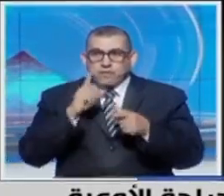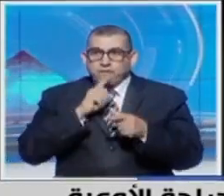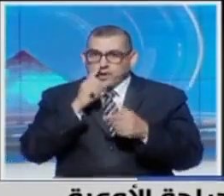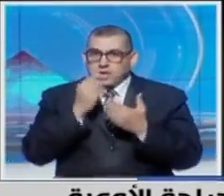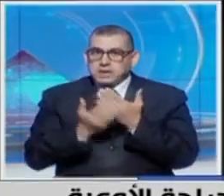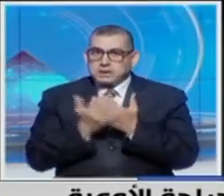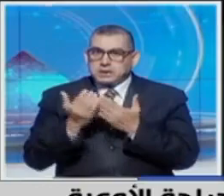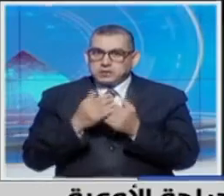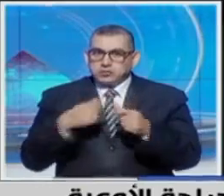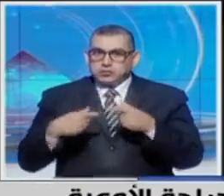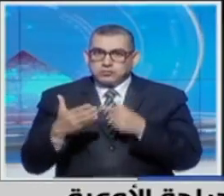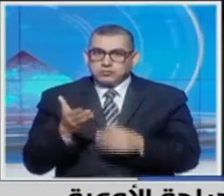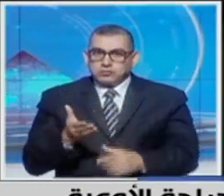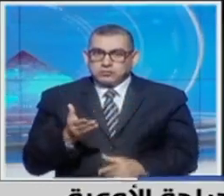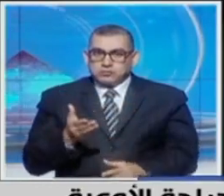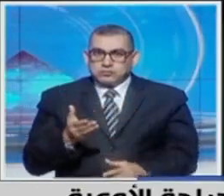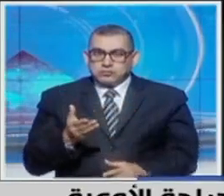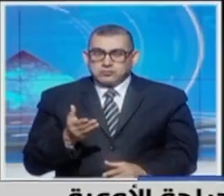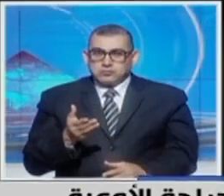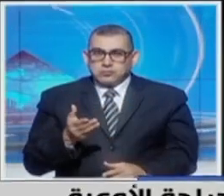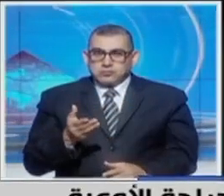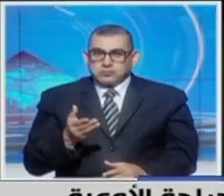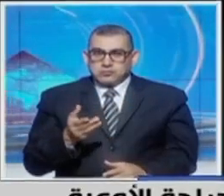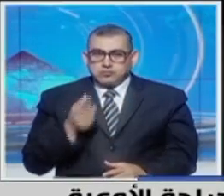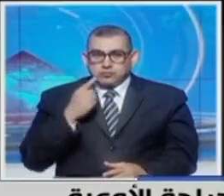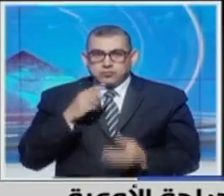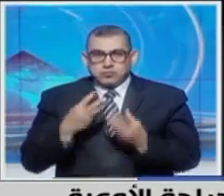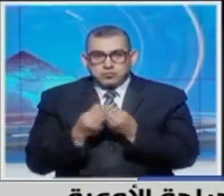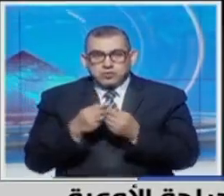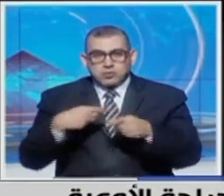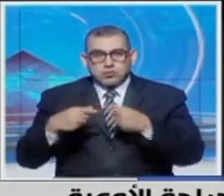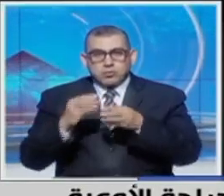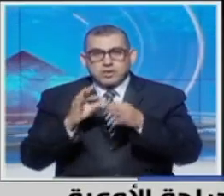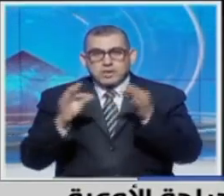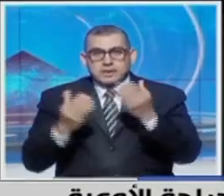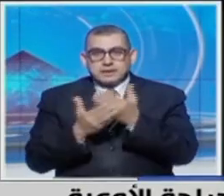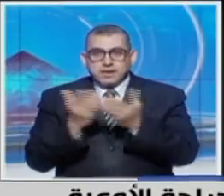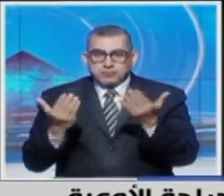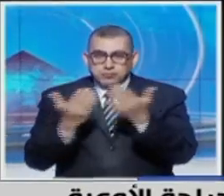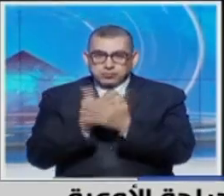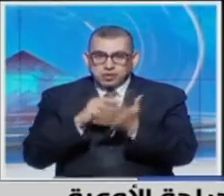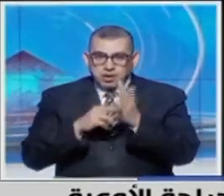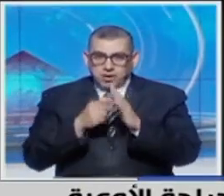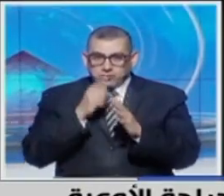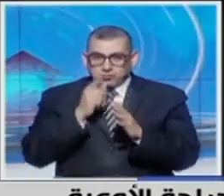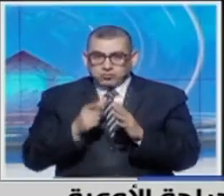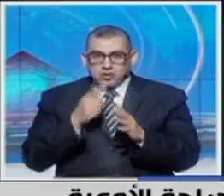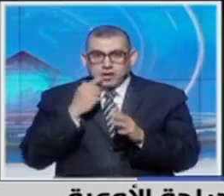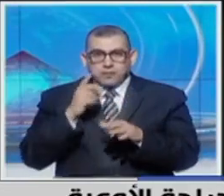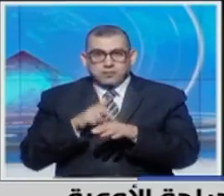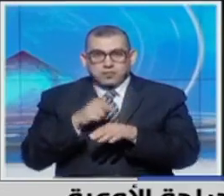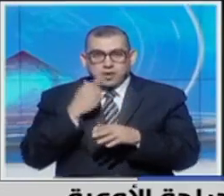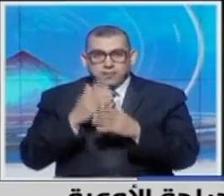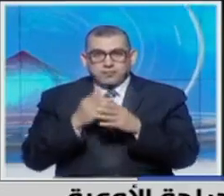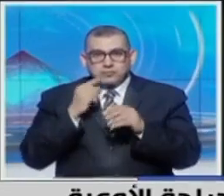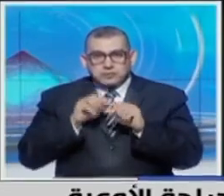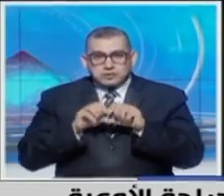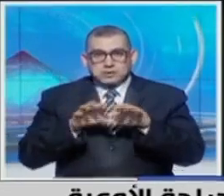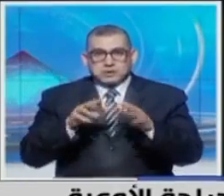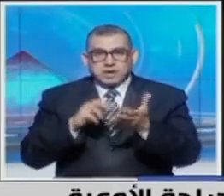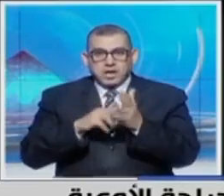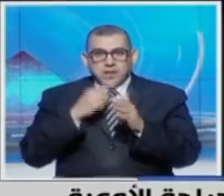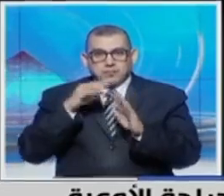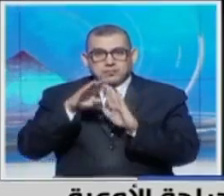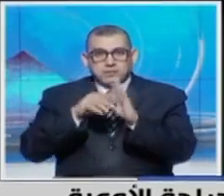جداً لدعمه بشرايين صناعية عن طريق الدعامة في حالات التمدد التي